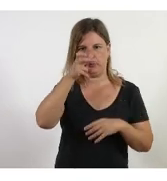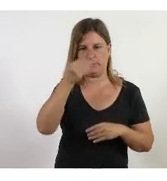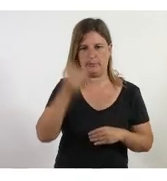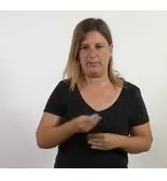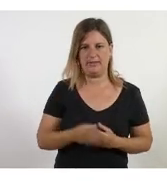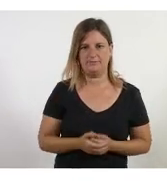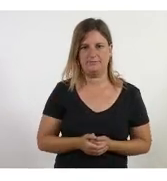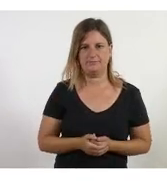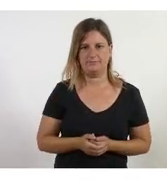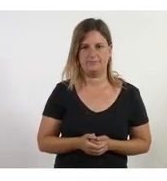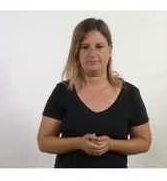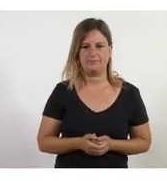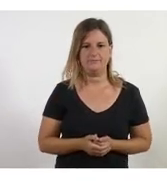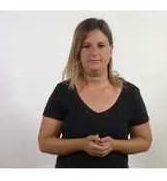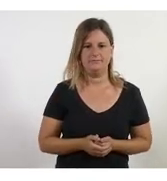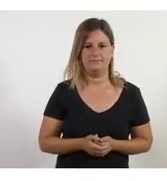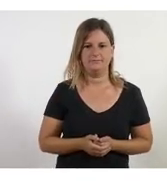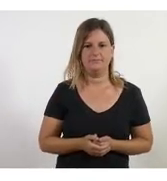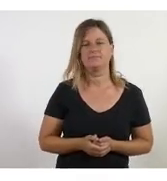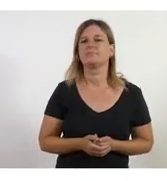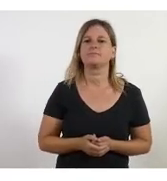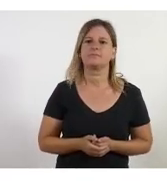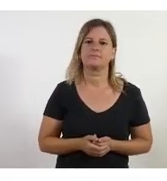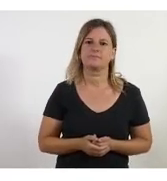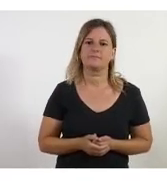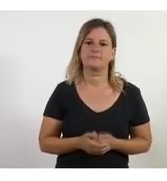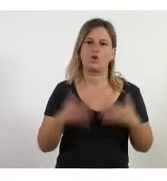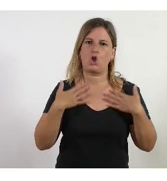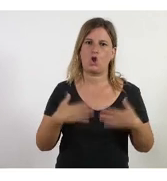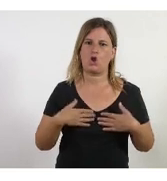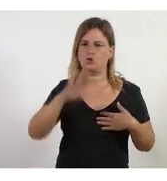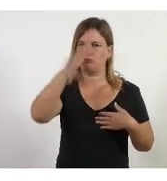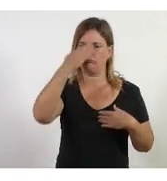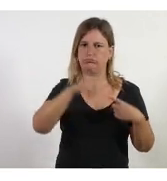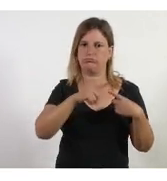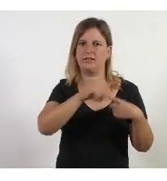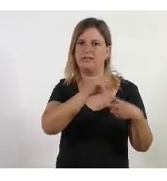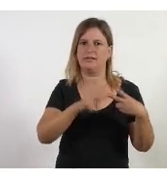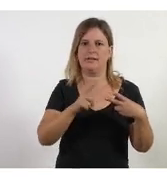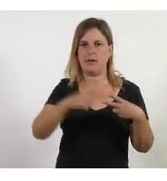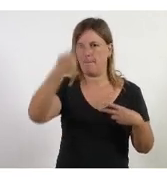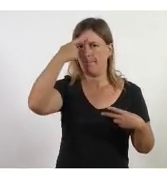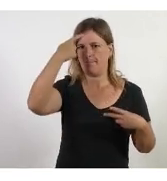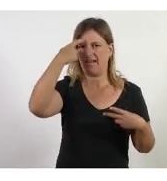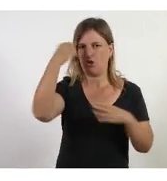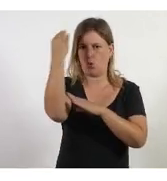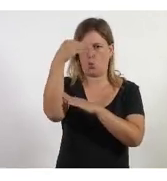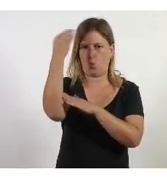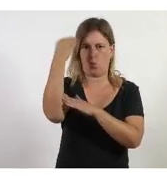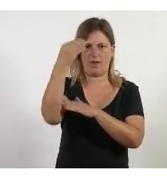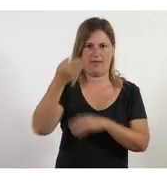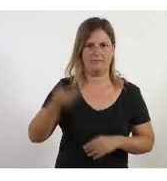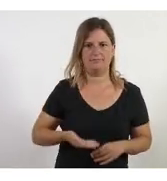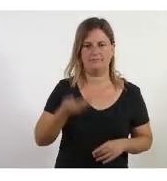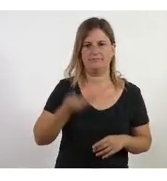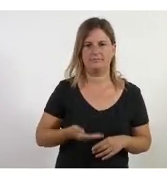Busca, segon, això, cuidar el cos, imprescindible. Cuidar la ment, imprescindible. Cuidar